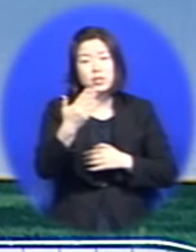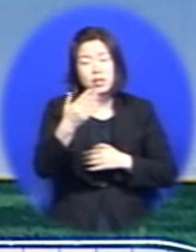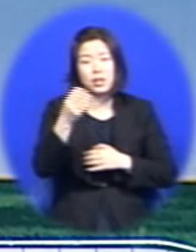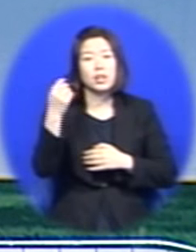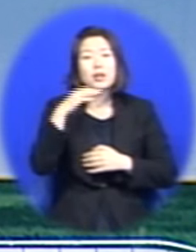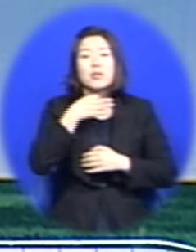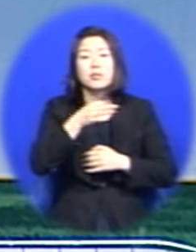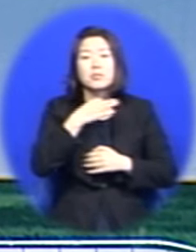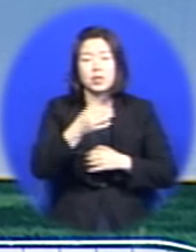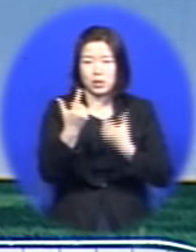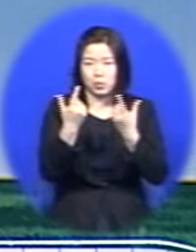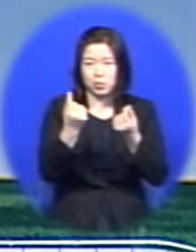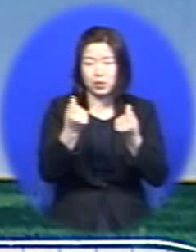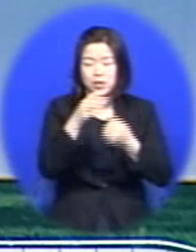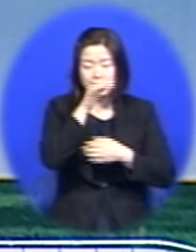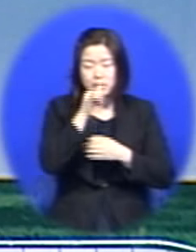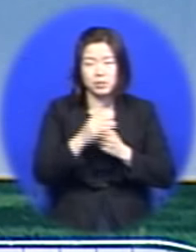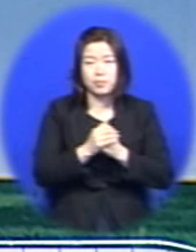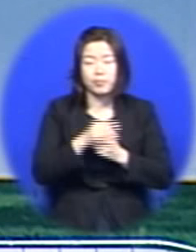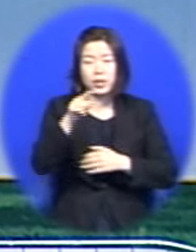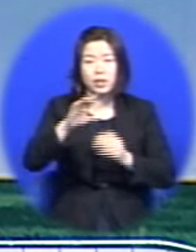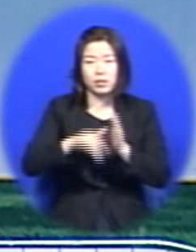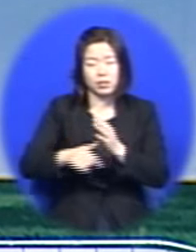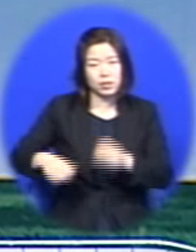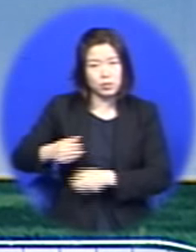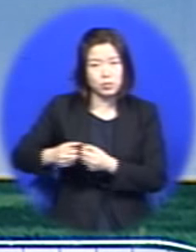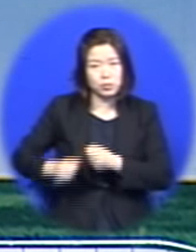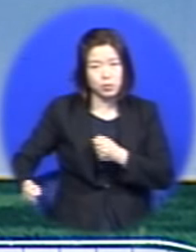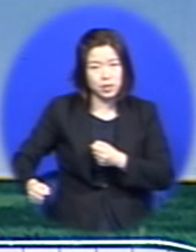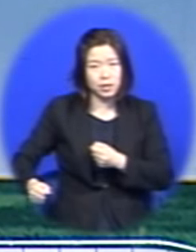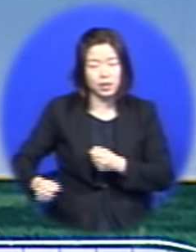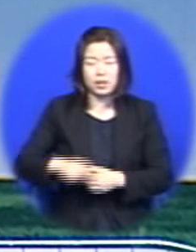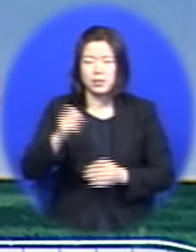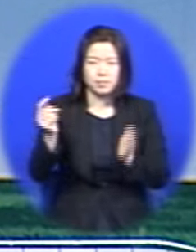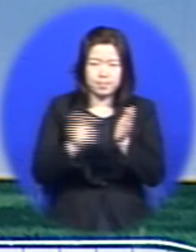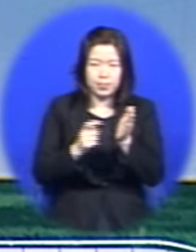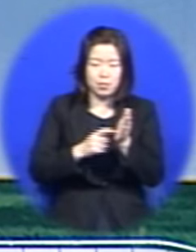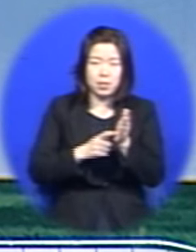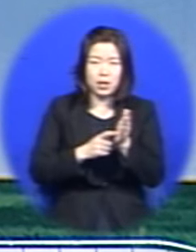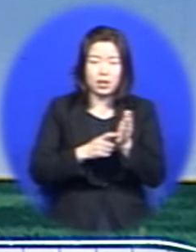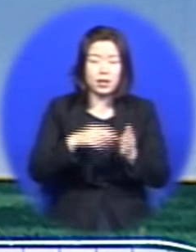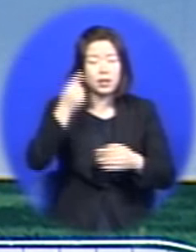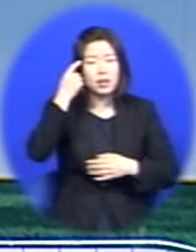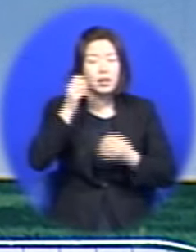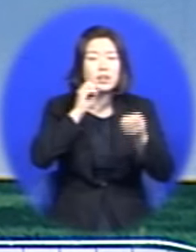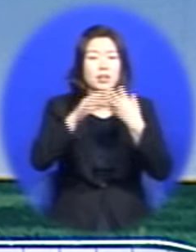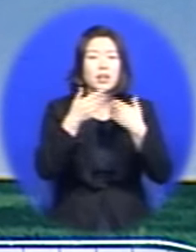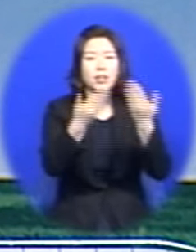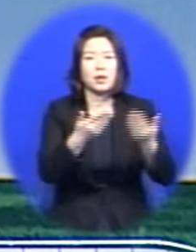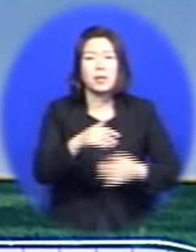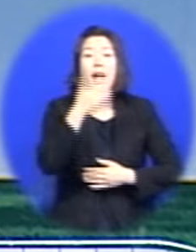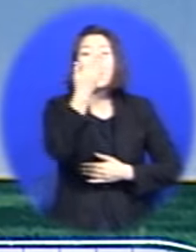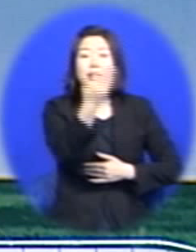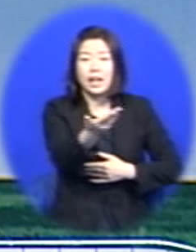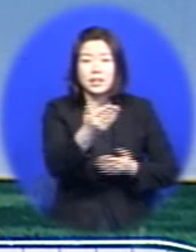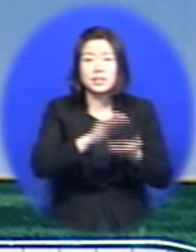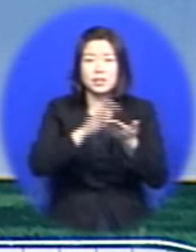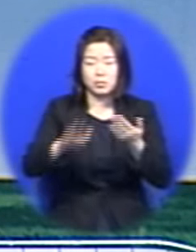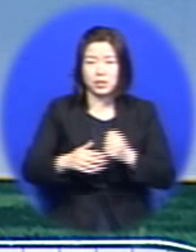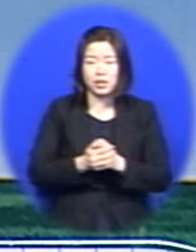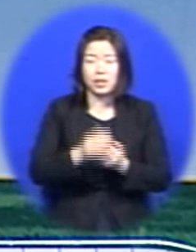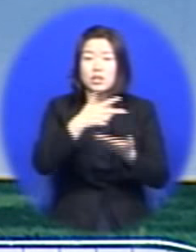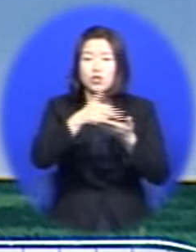하는 음성이 들렸습니다. 그때 이 수도자가 다급히 대답했어요. 당신이에요!